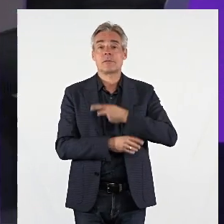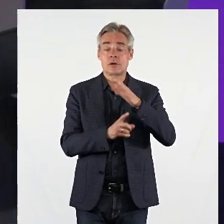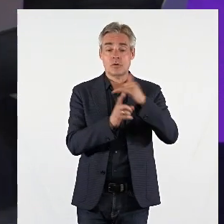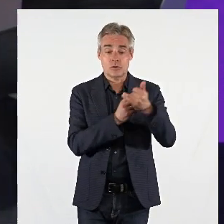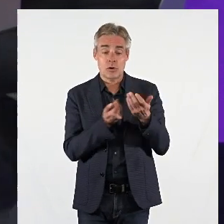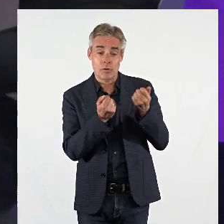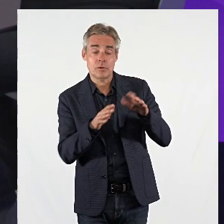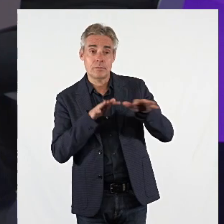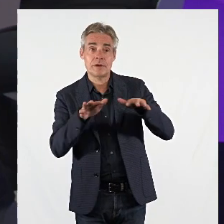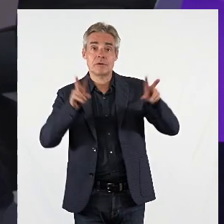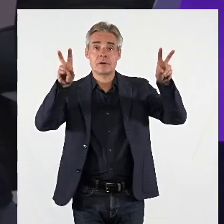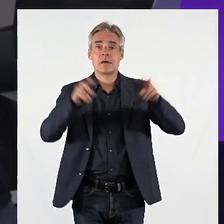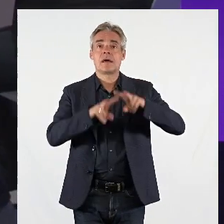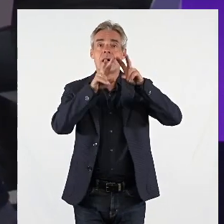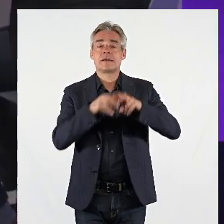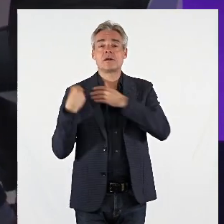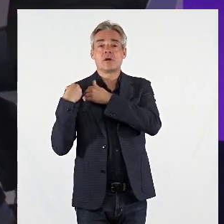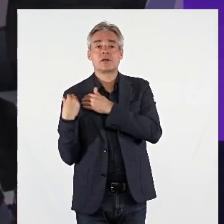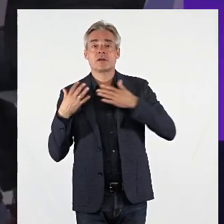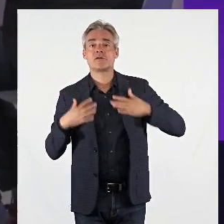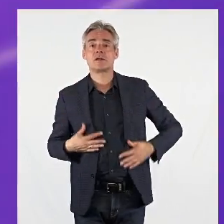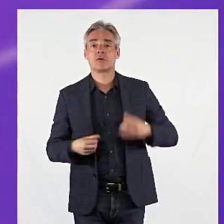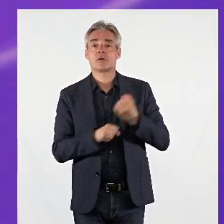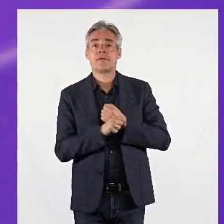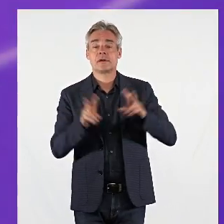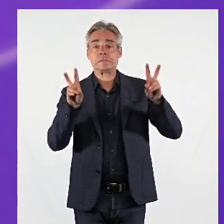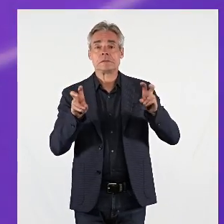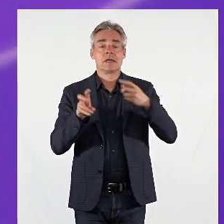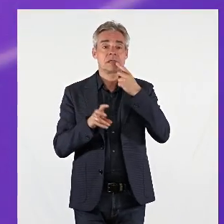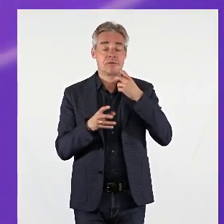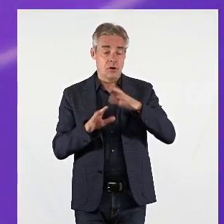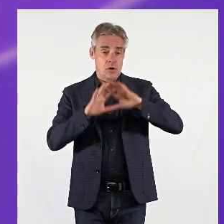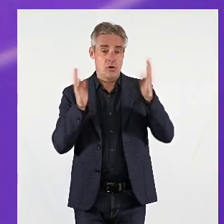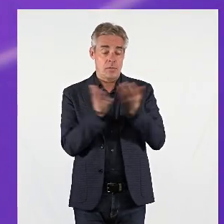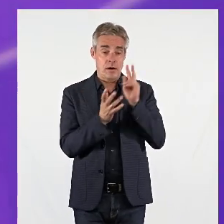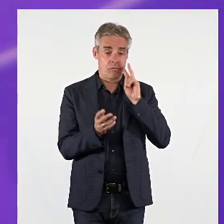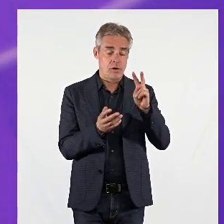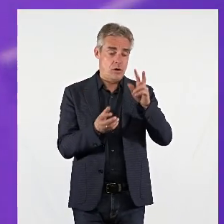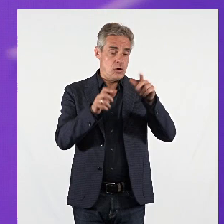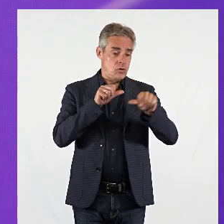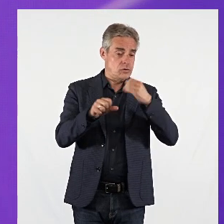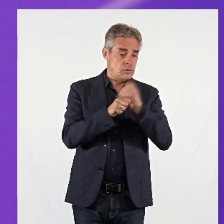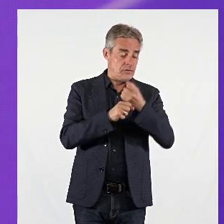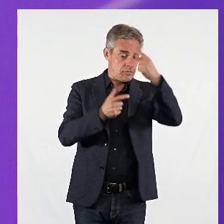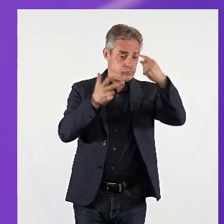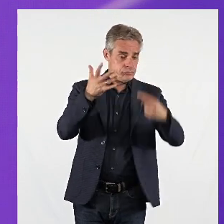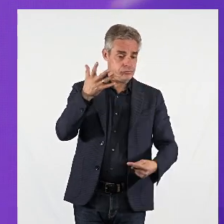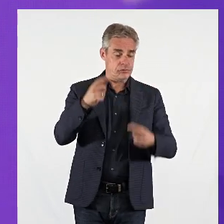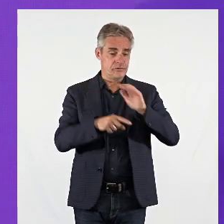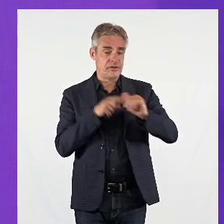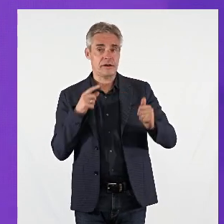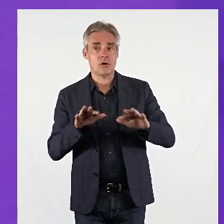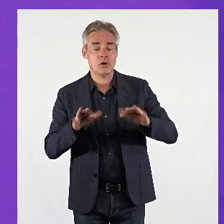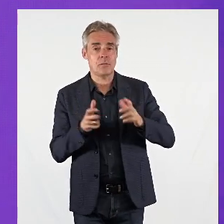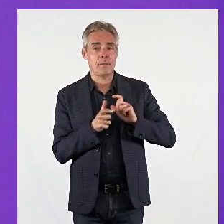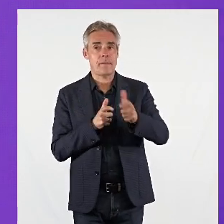qui s'appelle la méthode d'analyse de la charge physique de travail et qui vise à appréhender de manière globale les conditions de travail, les conditions de réalisation du travail, en